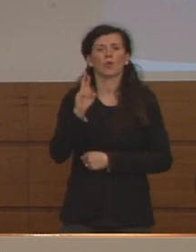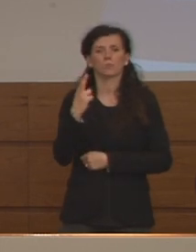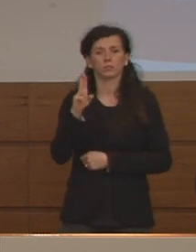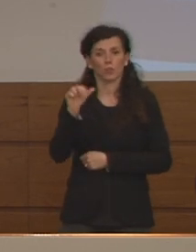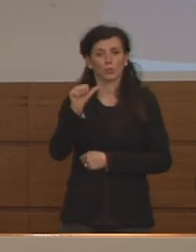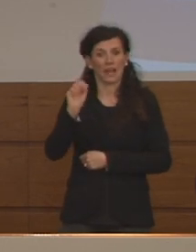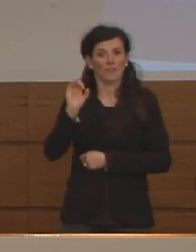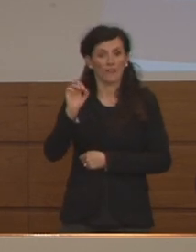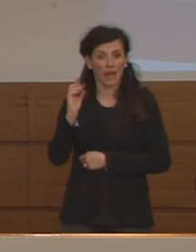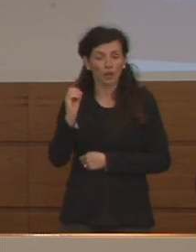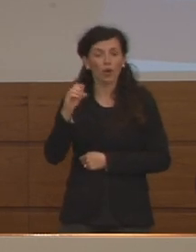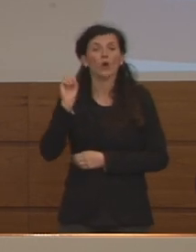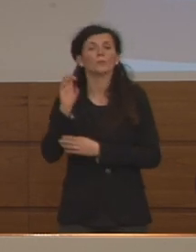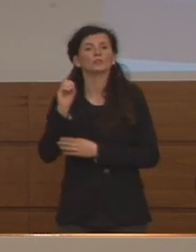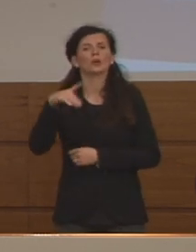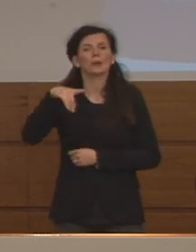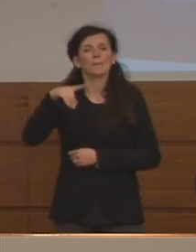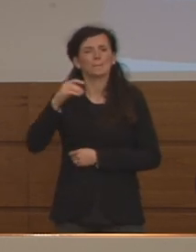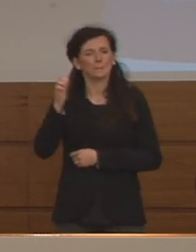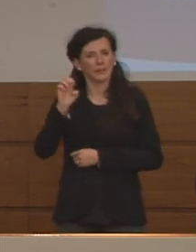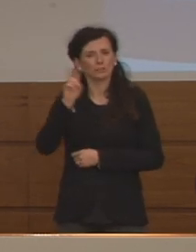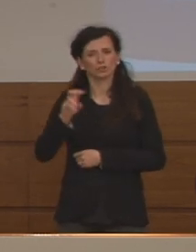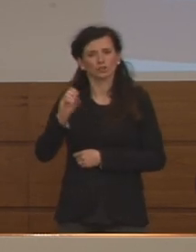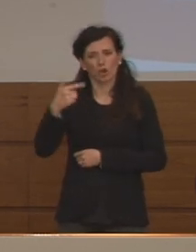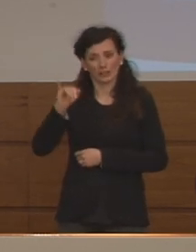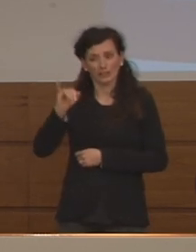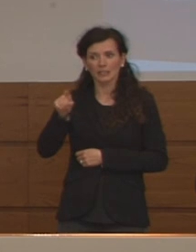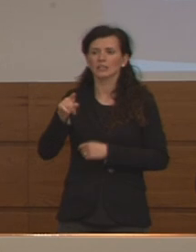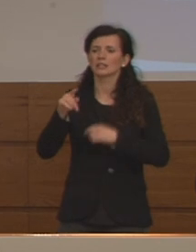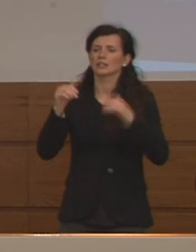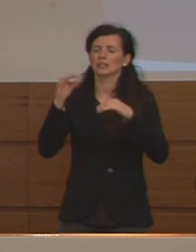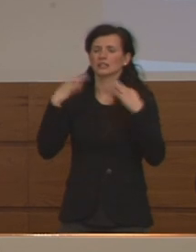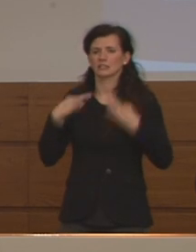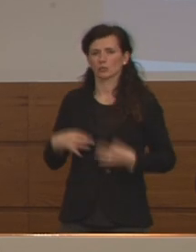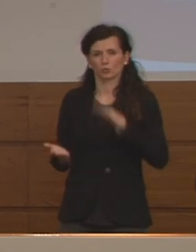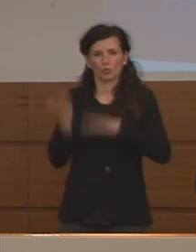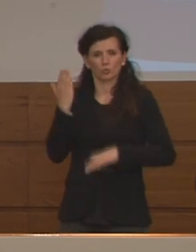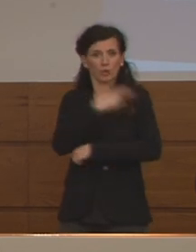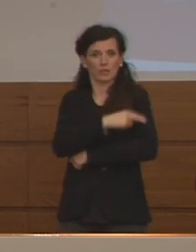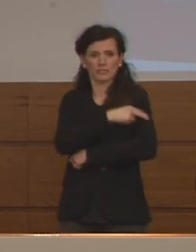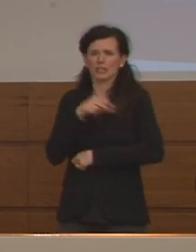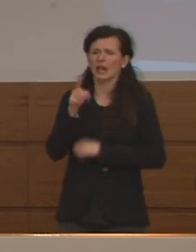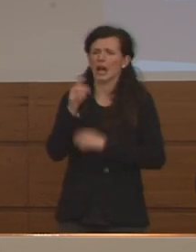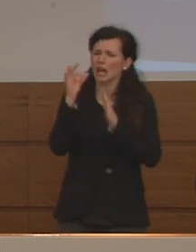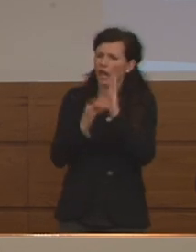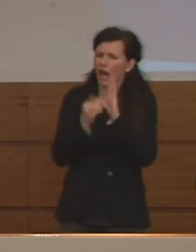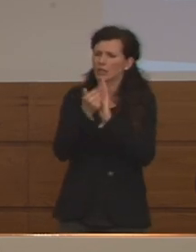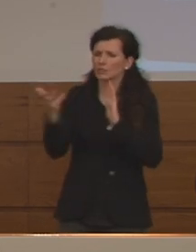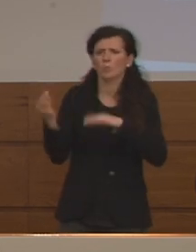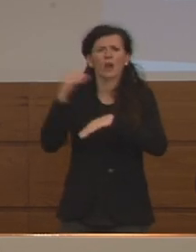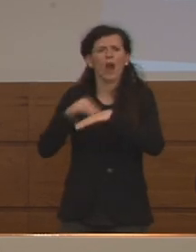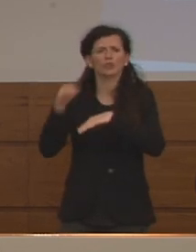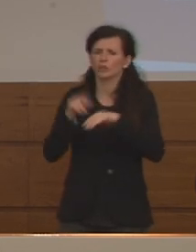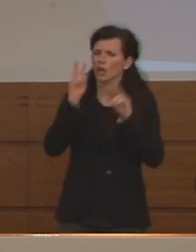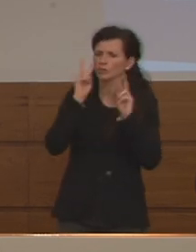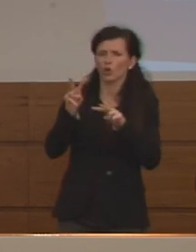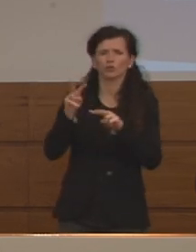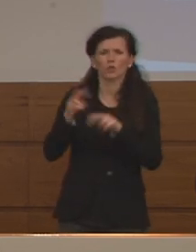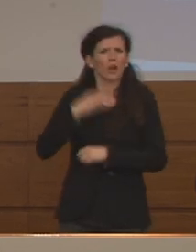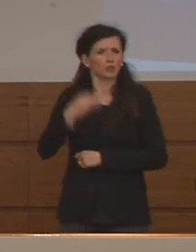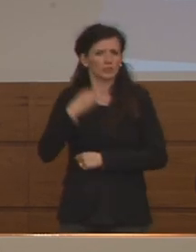dottor patrizio pezzotti a tutto l'istituto superiore di sanità per i dati che sono costantemente aggiornati e controllati allora per